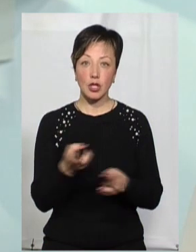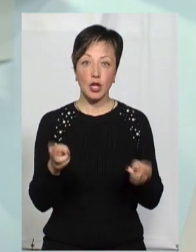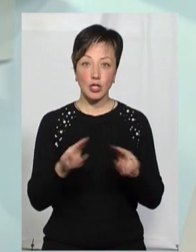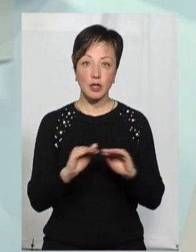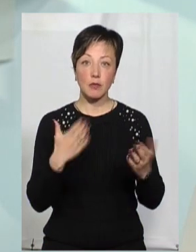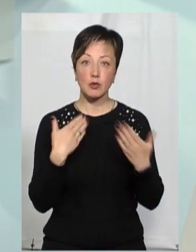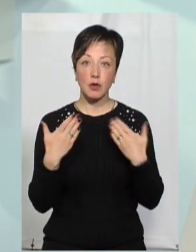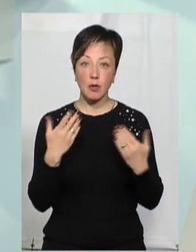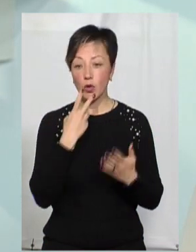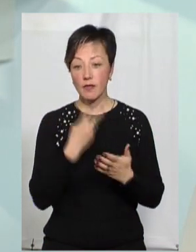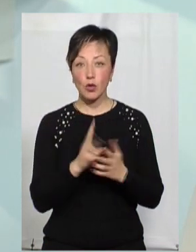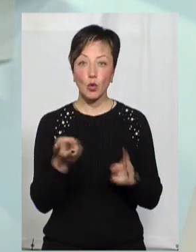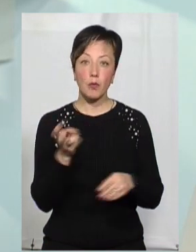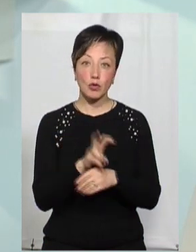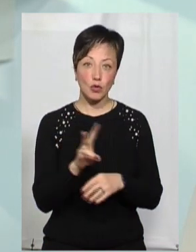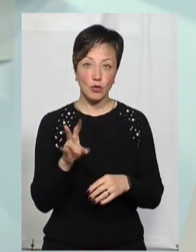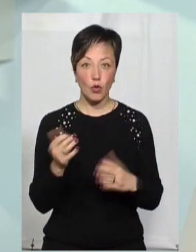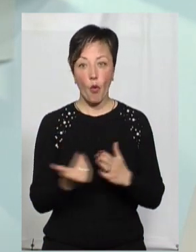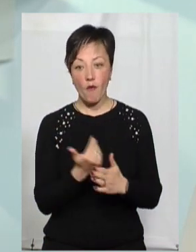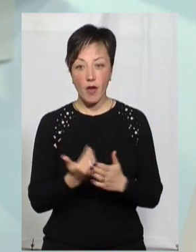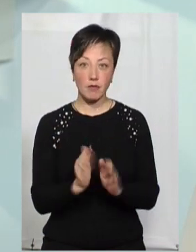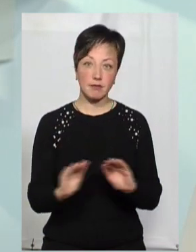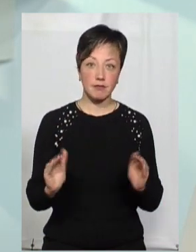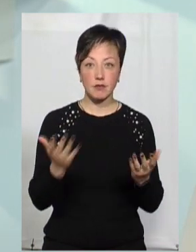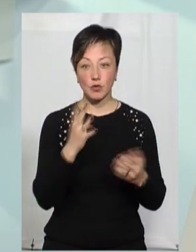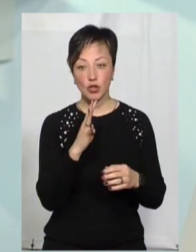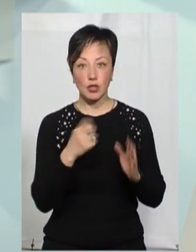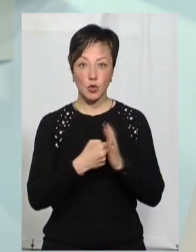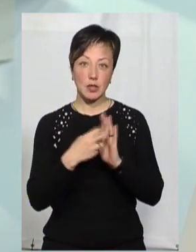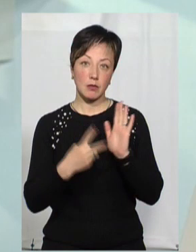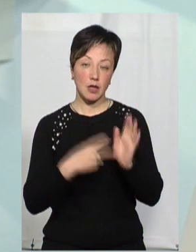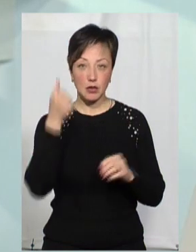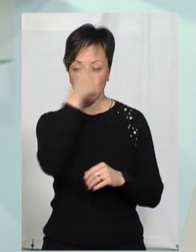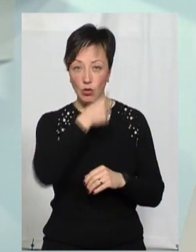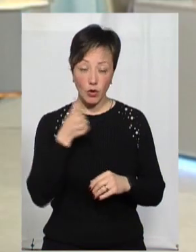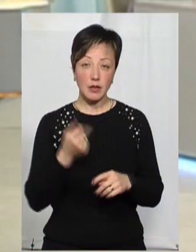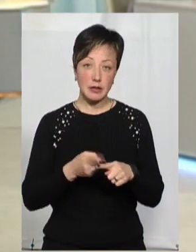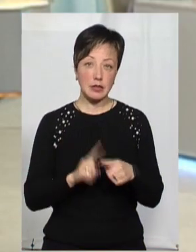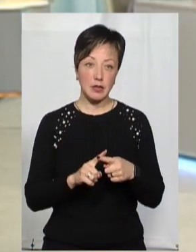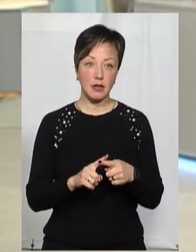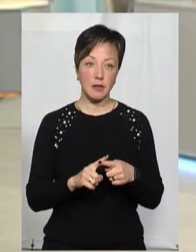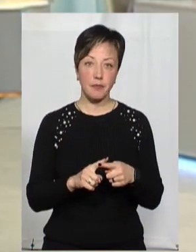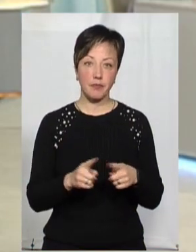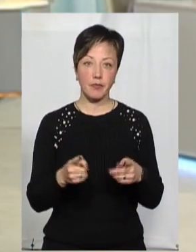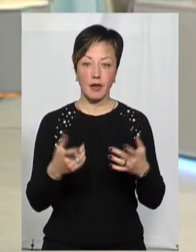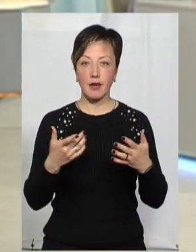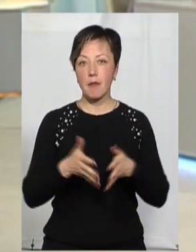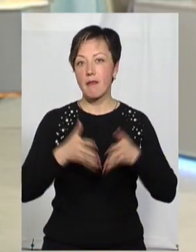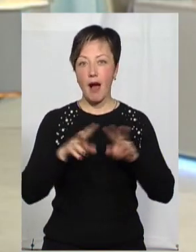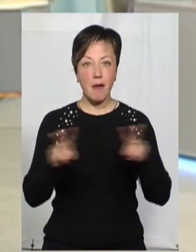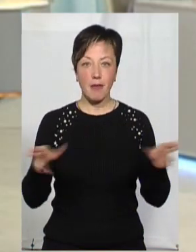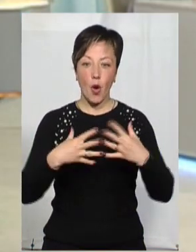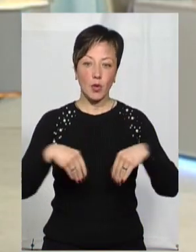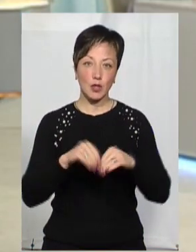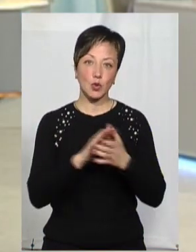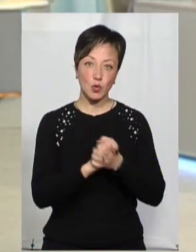дітей, поспілкуватись, подивитись, хто прийшов. Ну, новенькі, оскільки там діти від 4 до 17 років, ну це, будемо говорити, велика багатодітна родина, вони